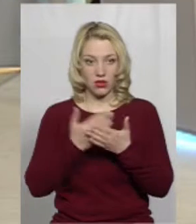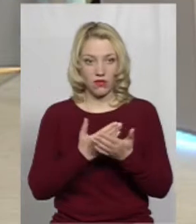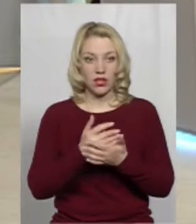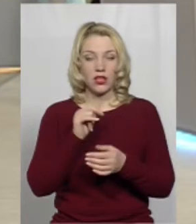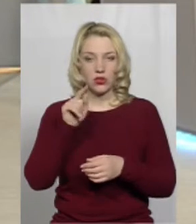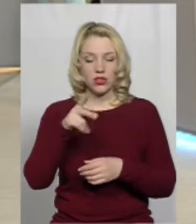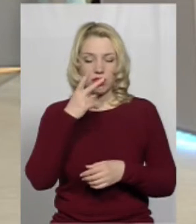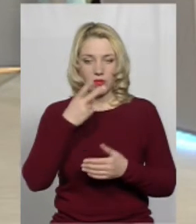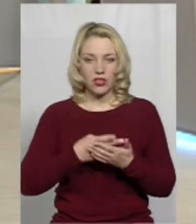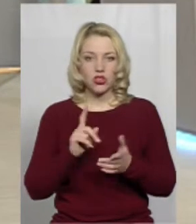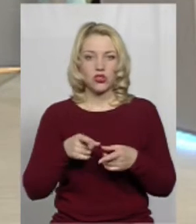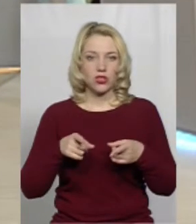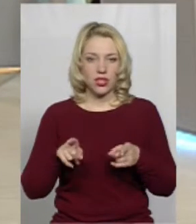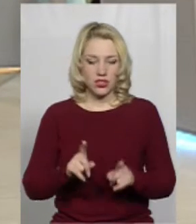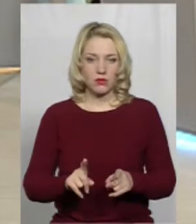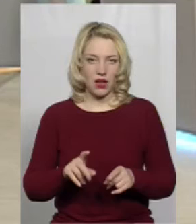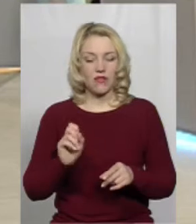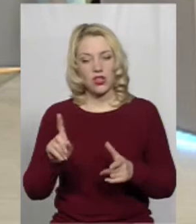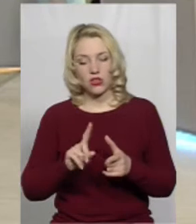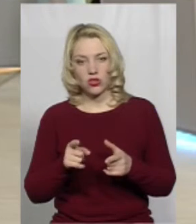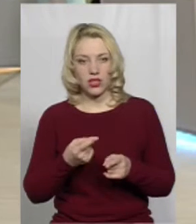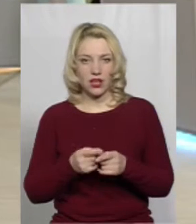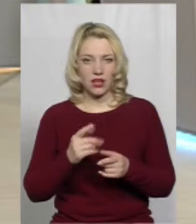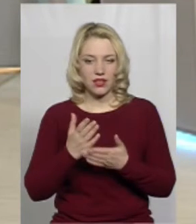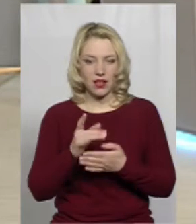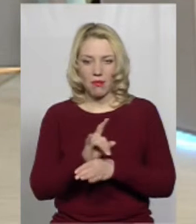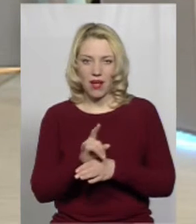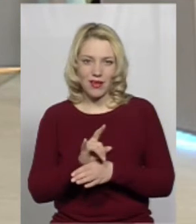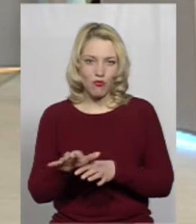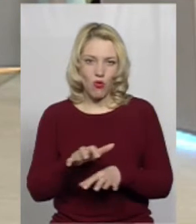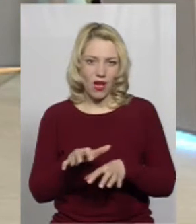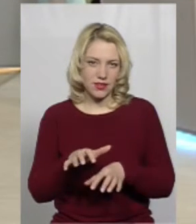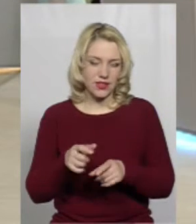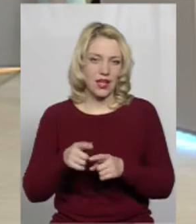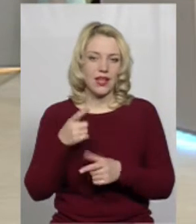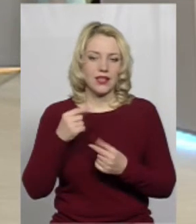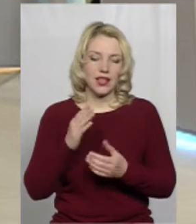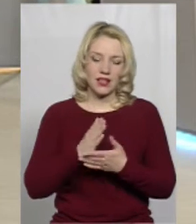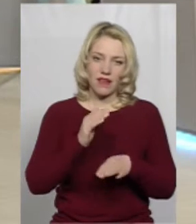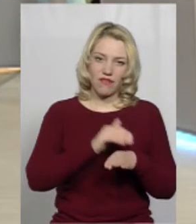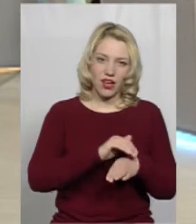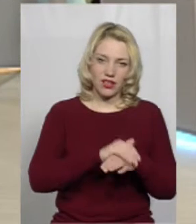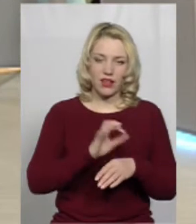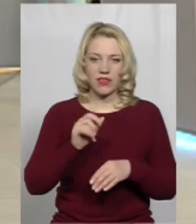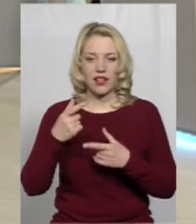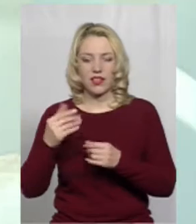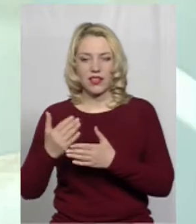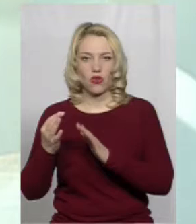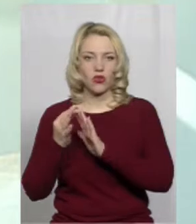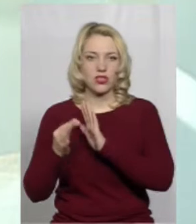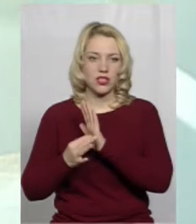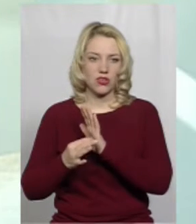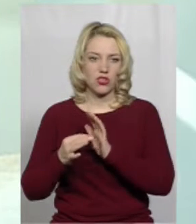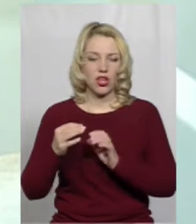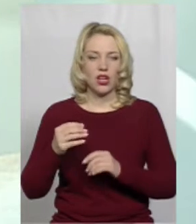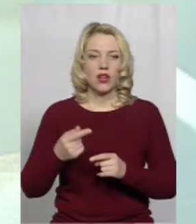ти бачиш, що таке новина справжня, а де зашита маніпуляція, де є факти, а де є оціночні судження. Тобто це